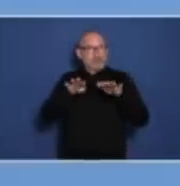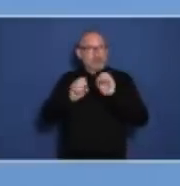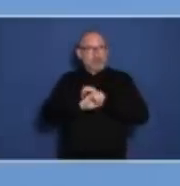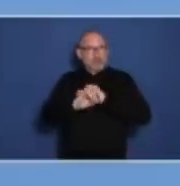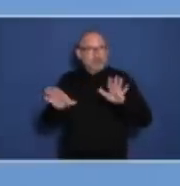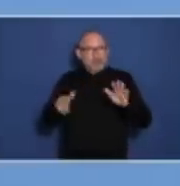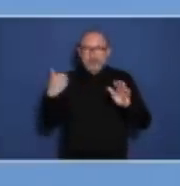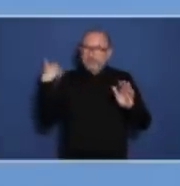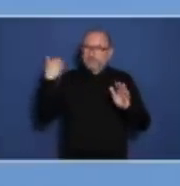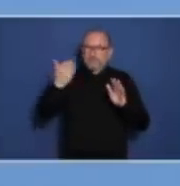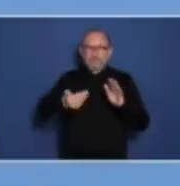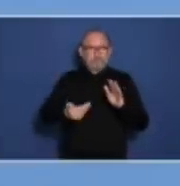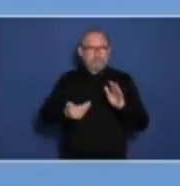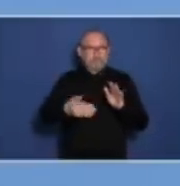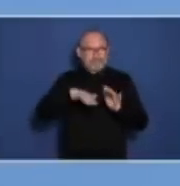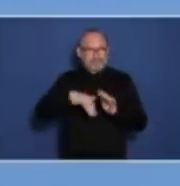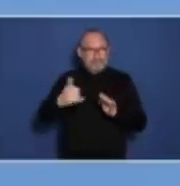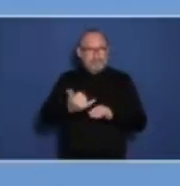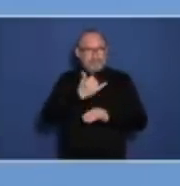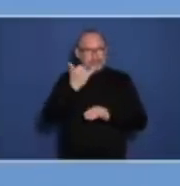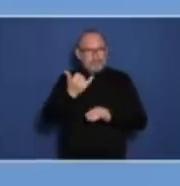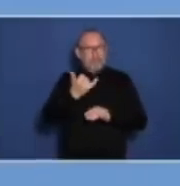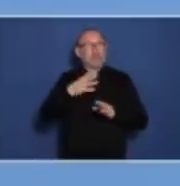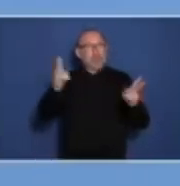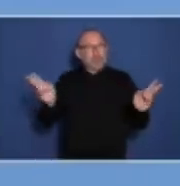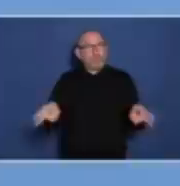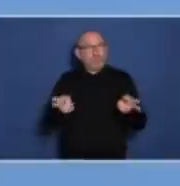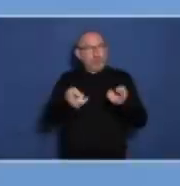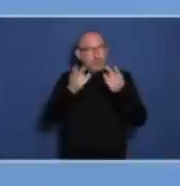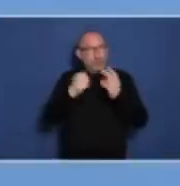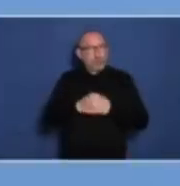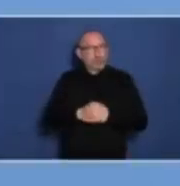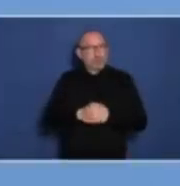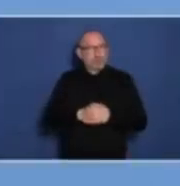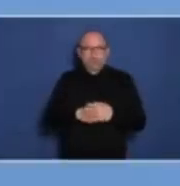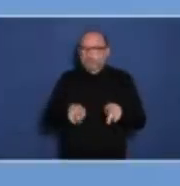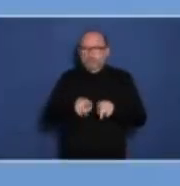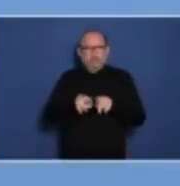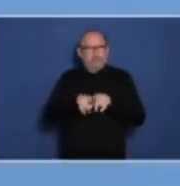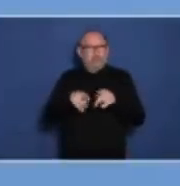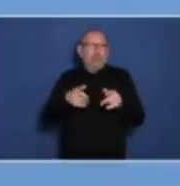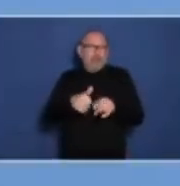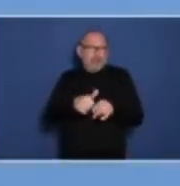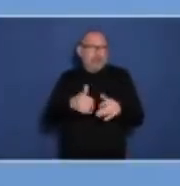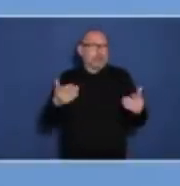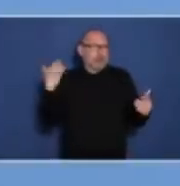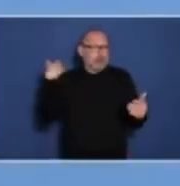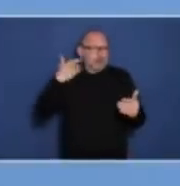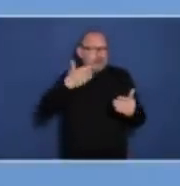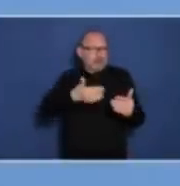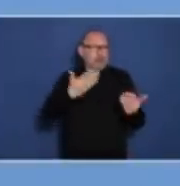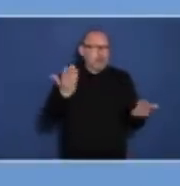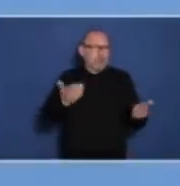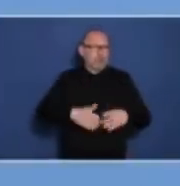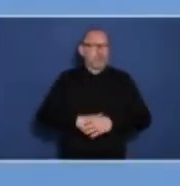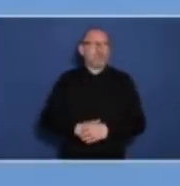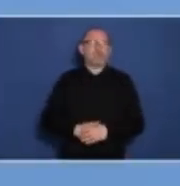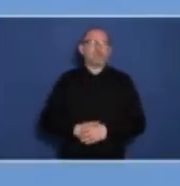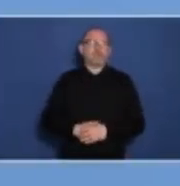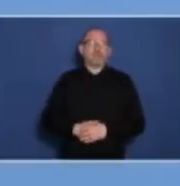der bisher in diesem Jahr vorgenommenen Beförderungen ist nicht ungewöhnlich. Und